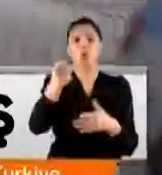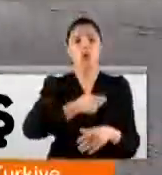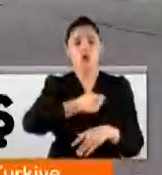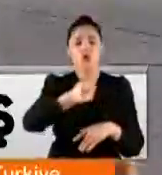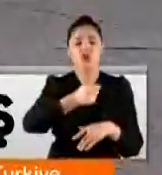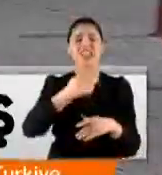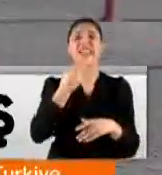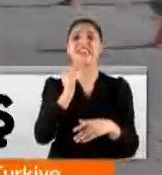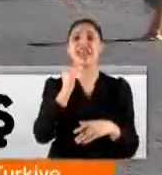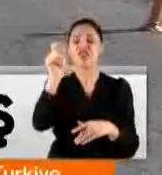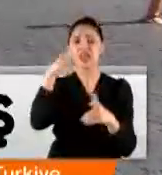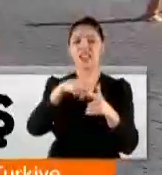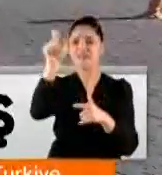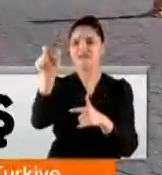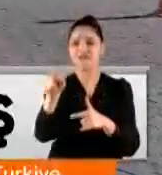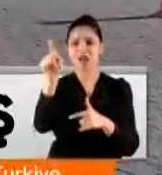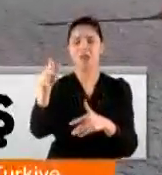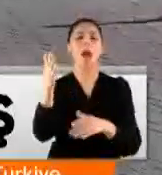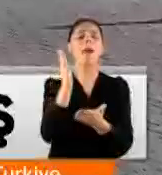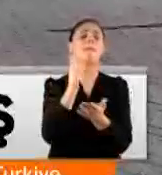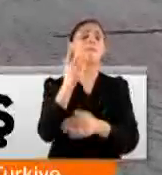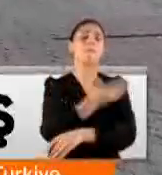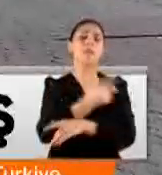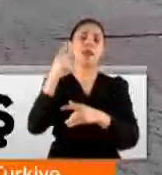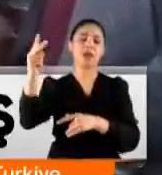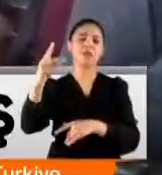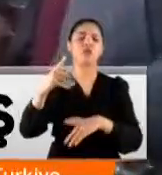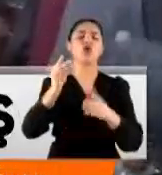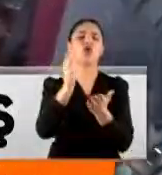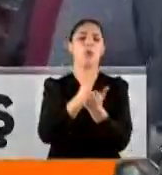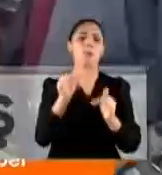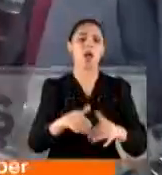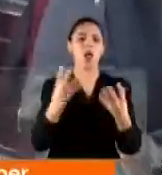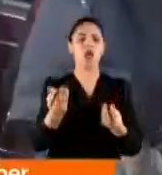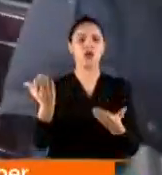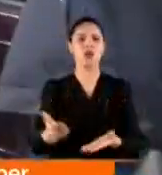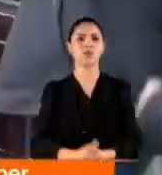cinayetin kurbanı genç Fatma Mavi ise memleketinde toprağa verilecek. Tek numarası.